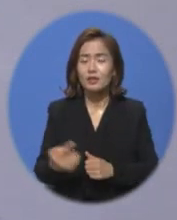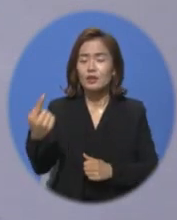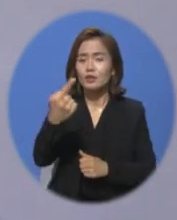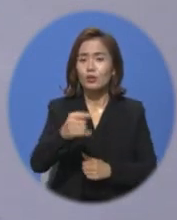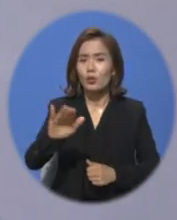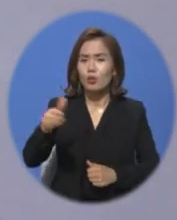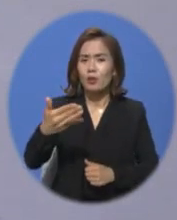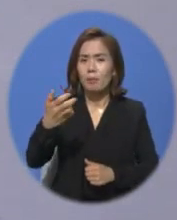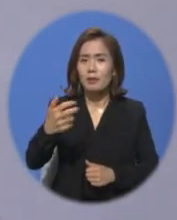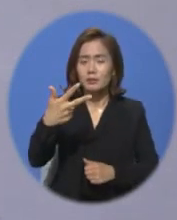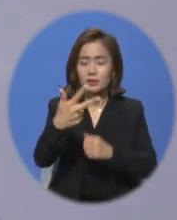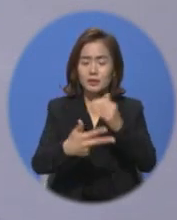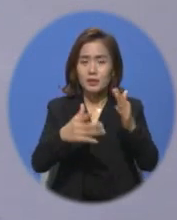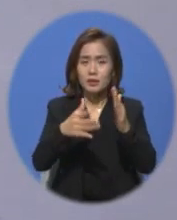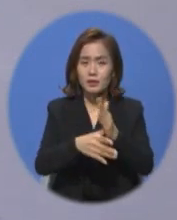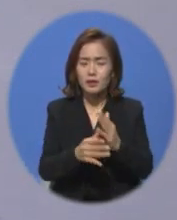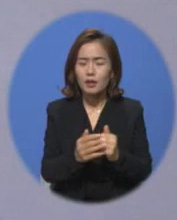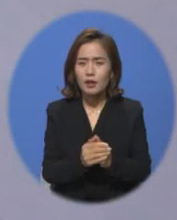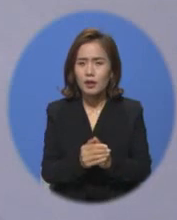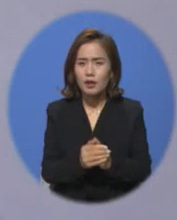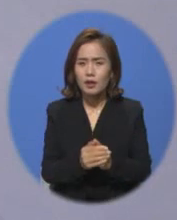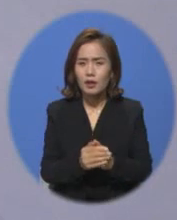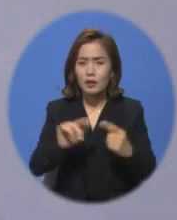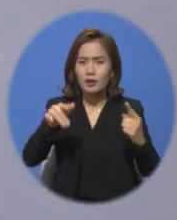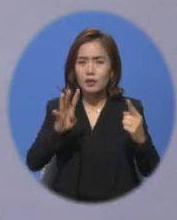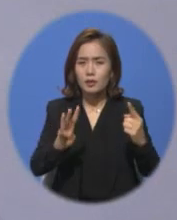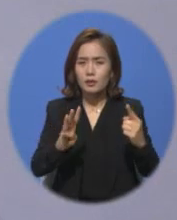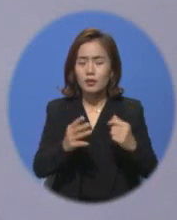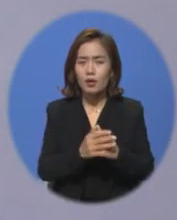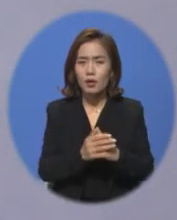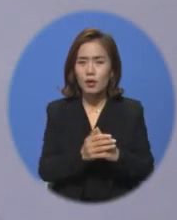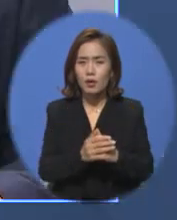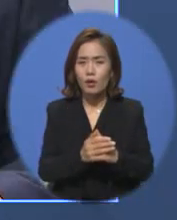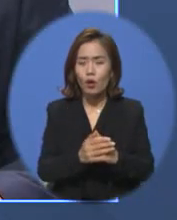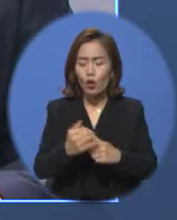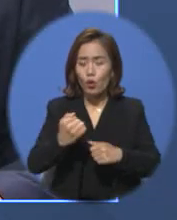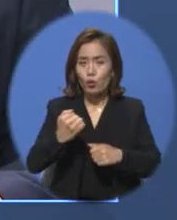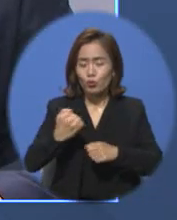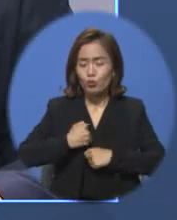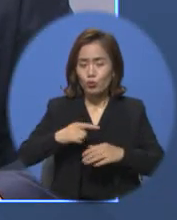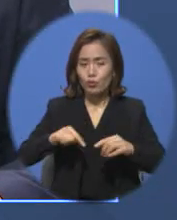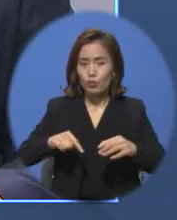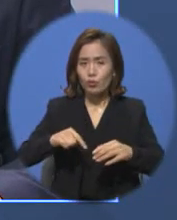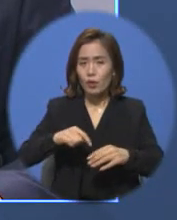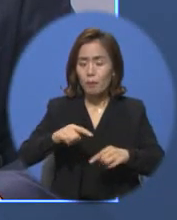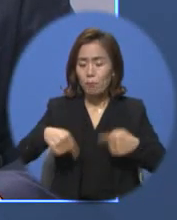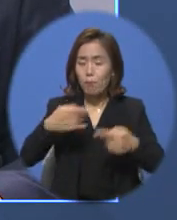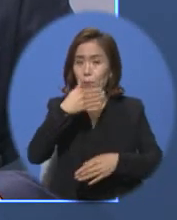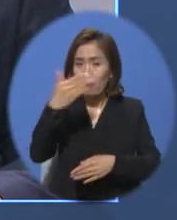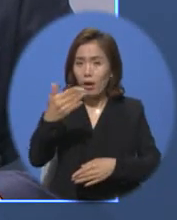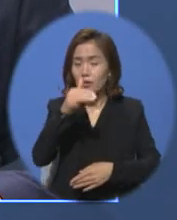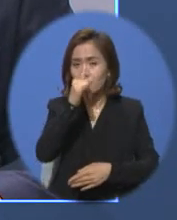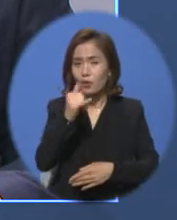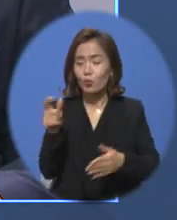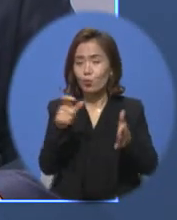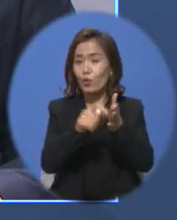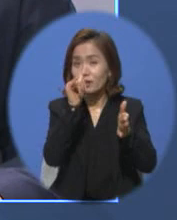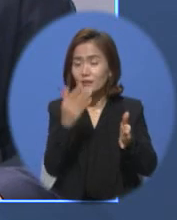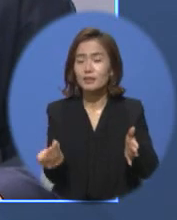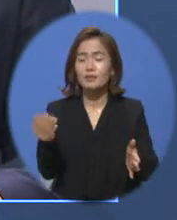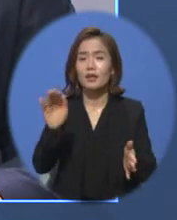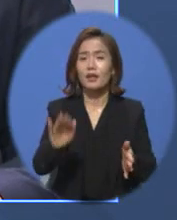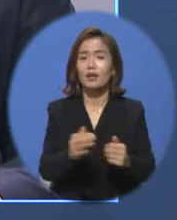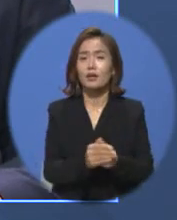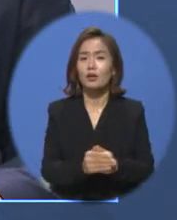.하지만NEC 웹사이트에있는귀하의프로필에는1987년 11월7일에1급현역복무자격을받았다고나와있습니다. 그러나1993년9